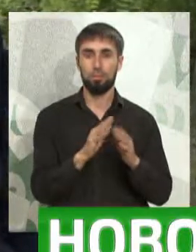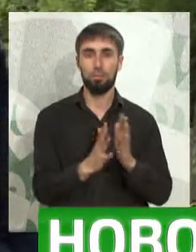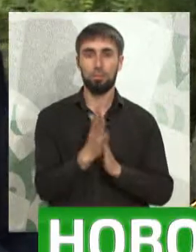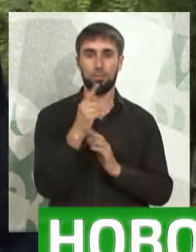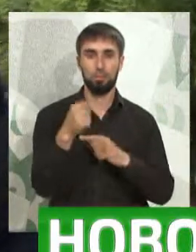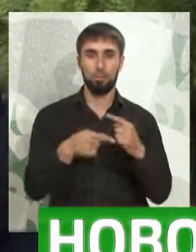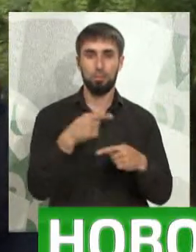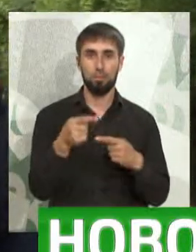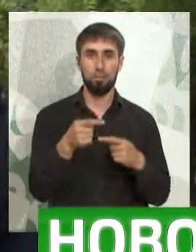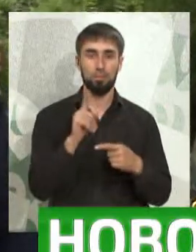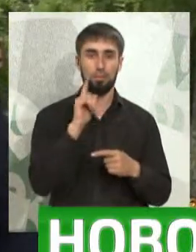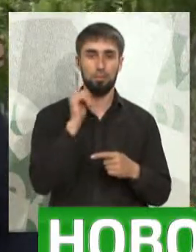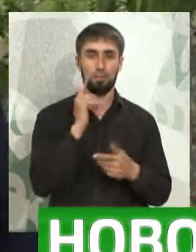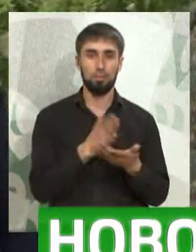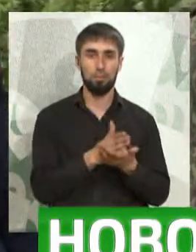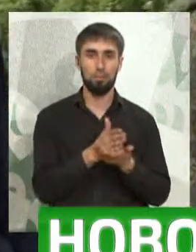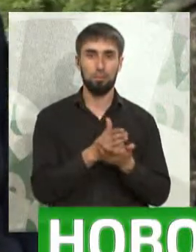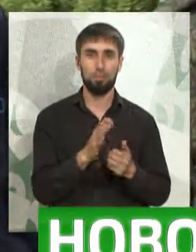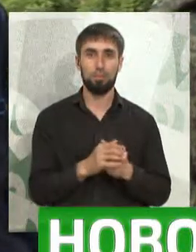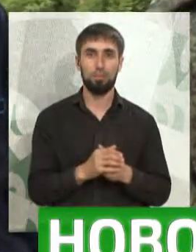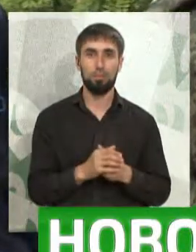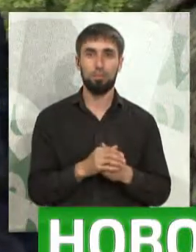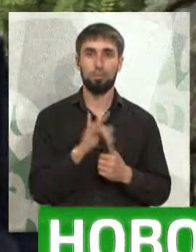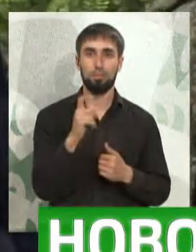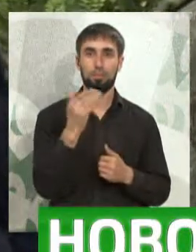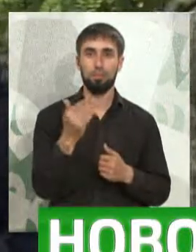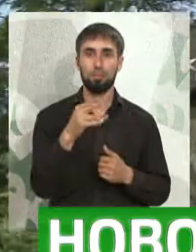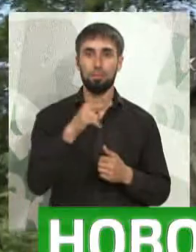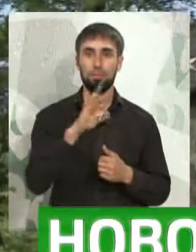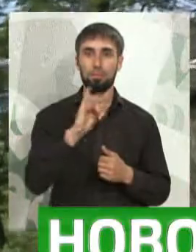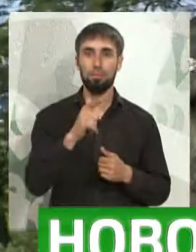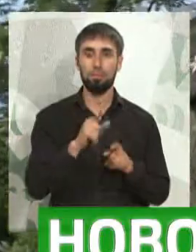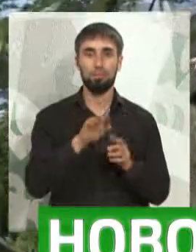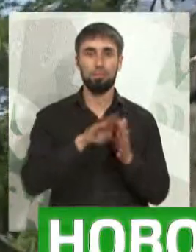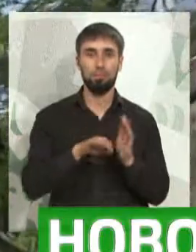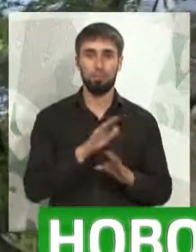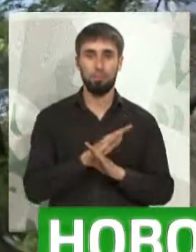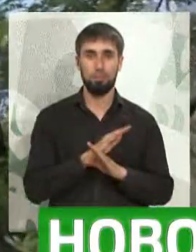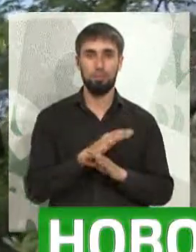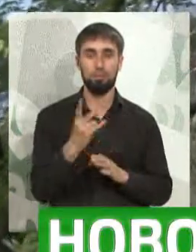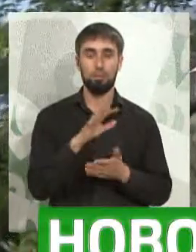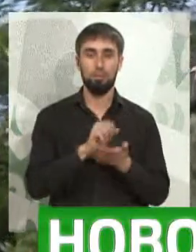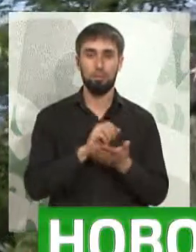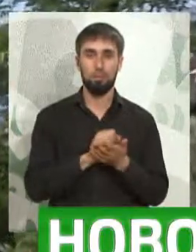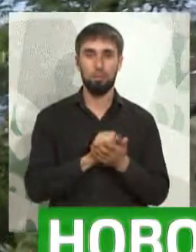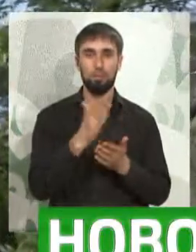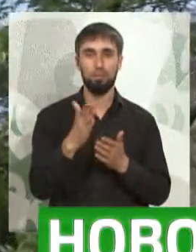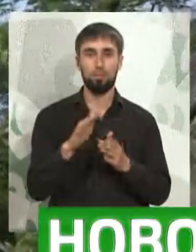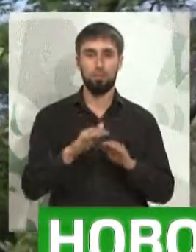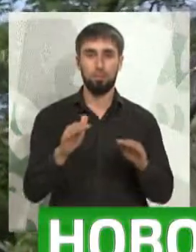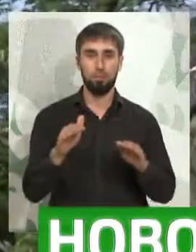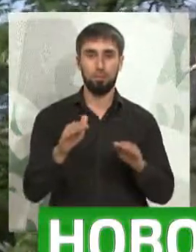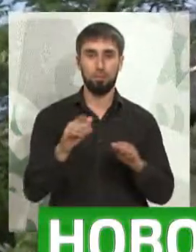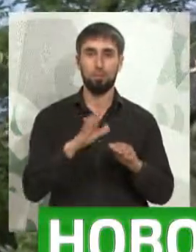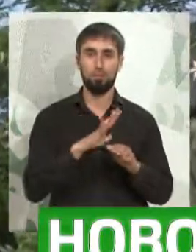поколения молодых сотрудников. Их подвиг бессмертен. Надо в основном заниматься тоже с подростками,